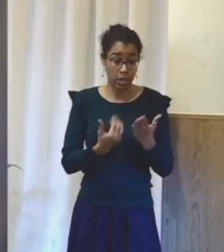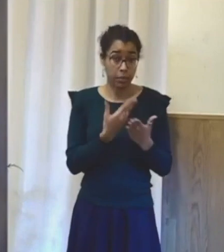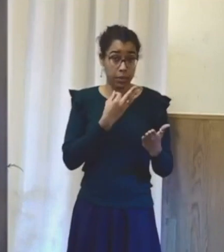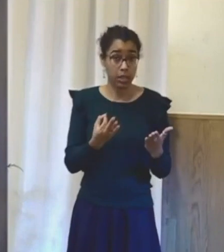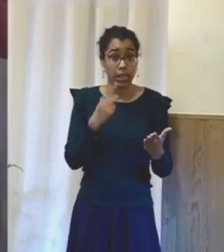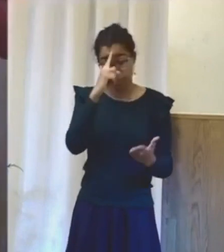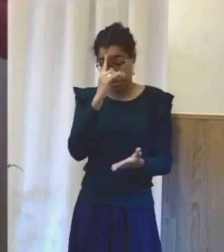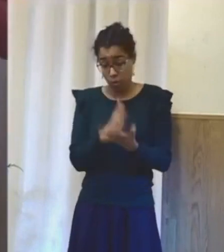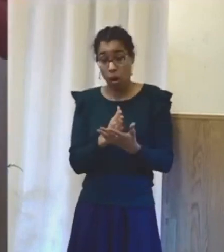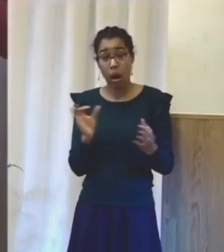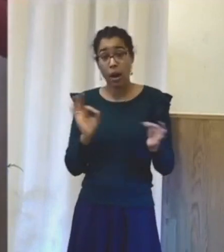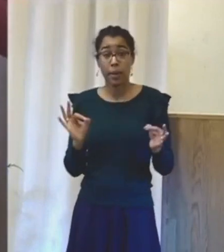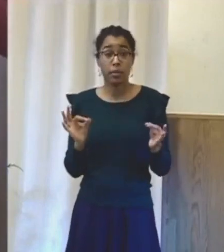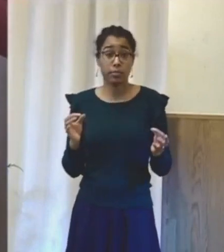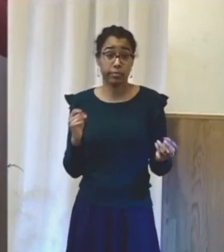foi, c'est fichu pour toi, quoi.